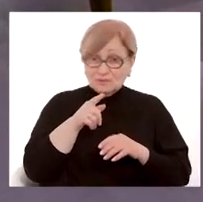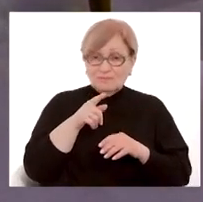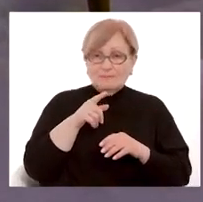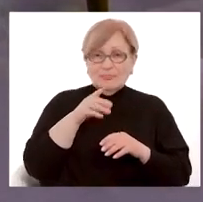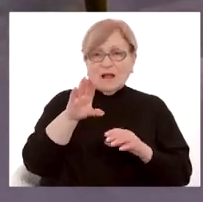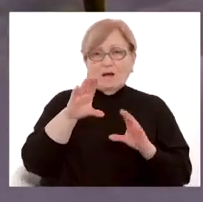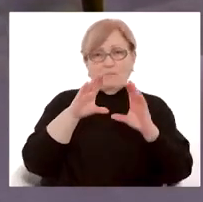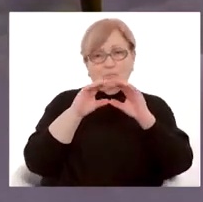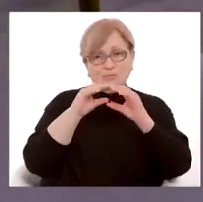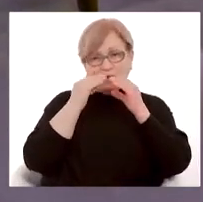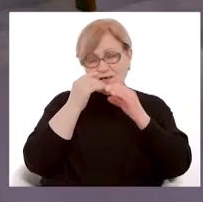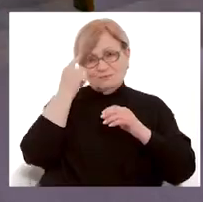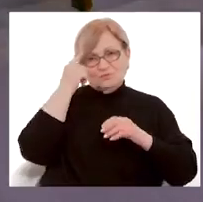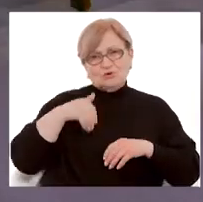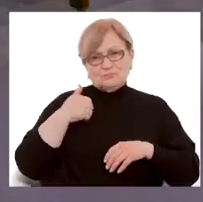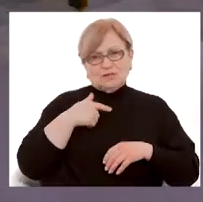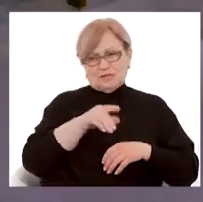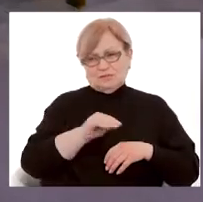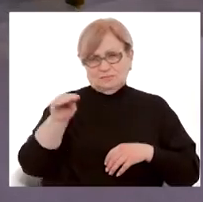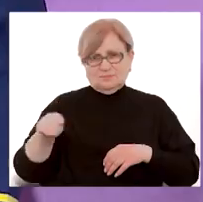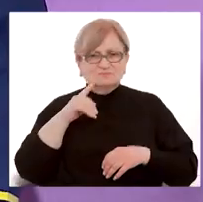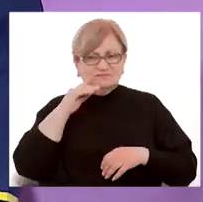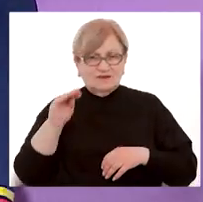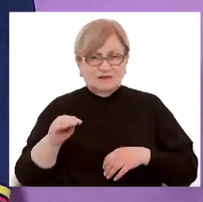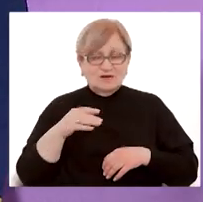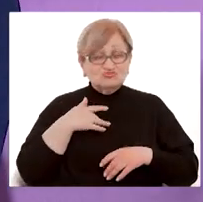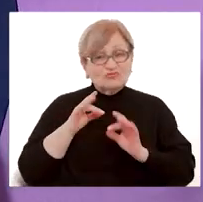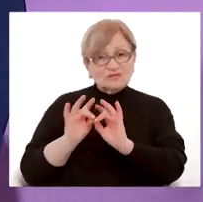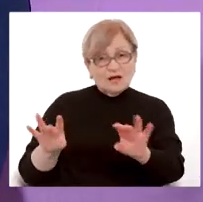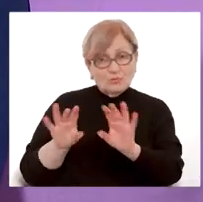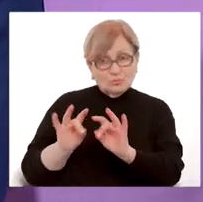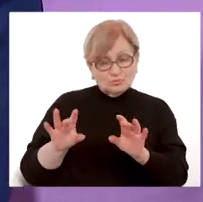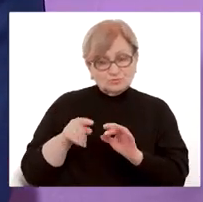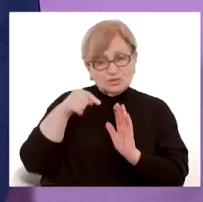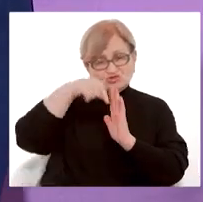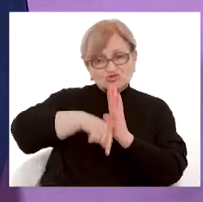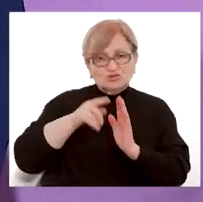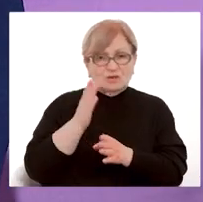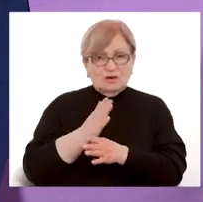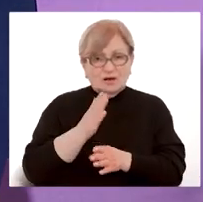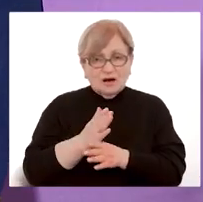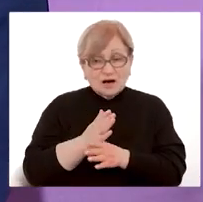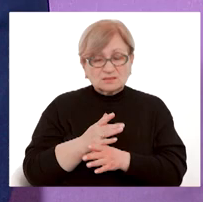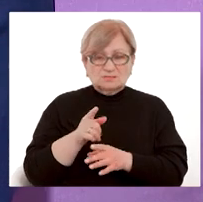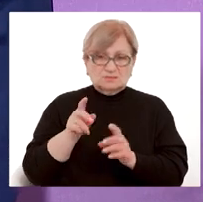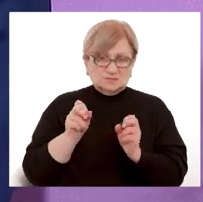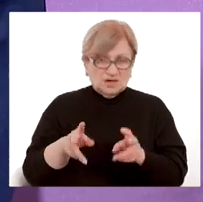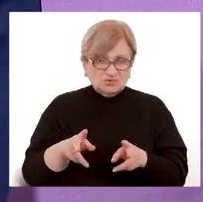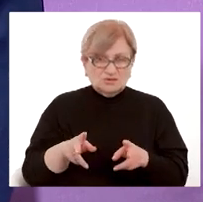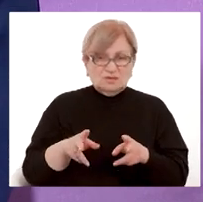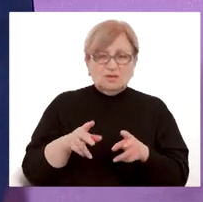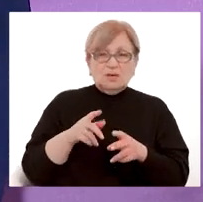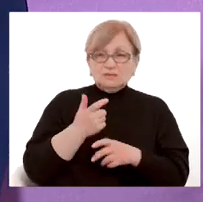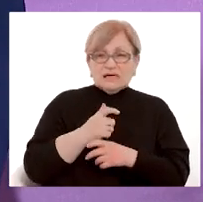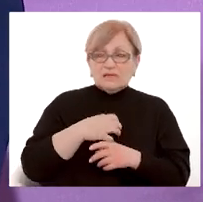მაინდა-მაინც ბურგერი მოუნდება, ხო? თქვა, აი ჯანსაღ ნაწილს შეგვიძლია აუხსნათ, რა არის შემადგენლობა, ხო? ამ ესე და აი შემადგენლობის